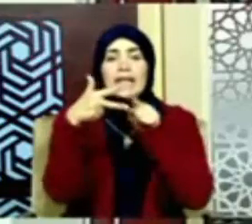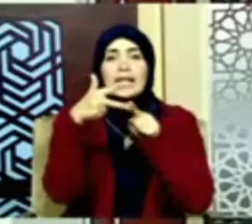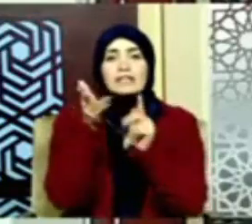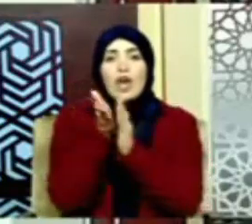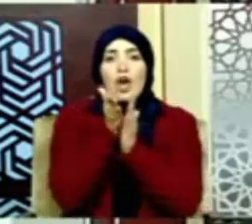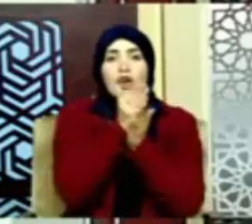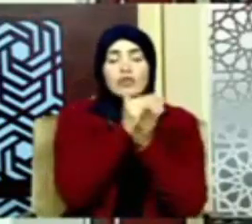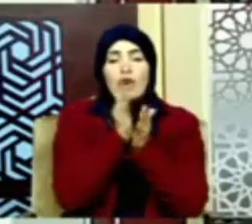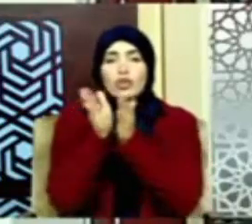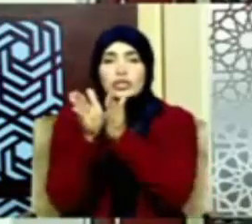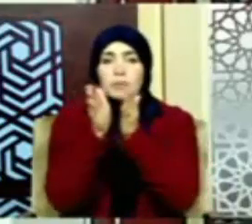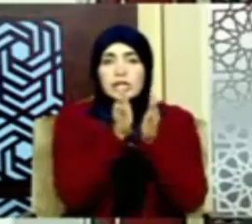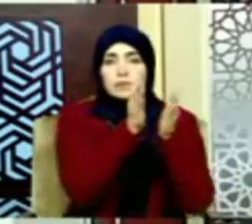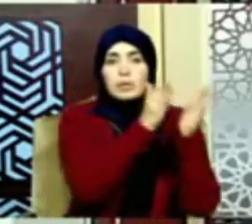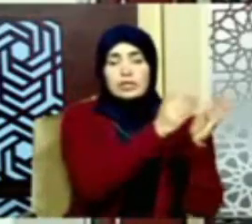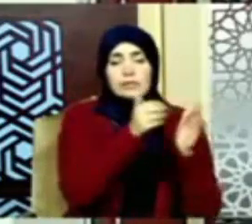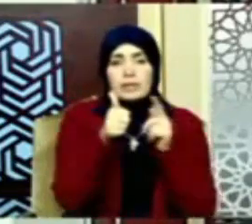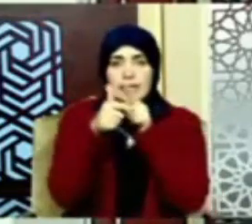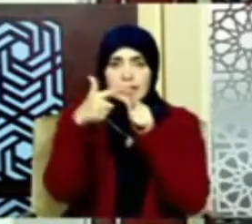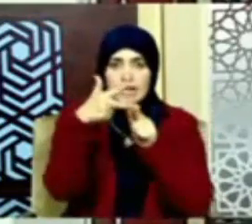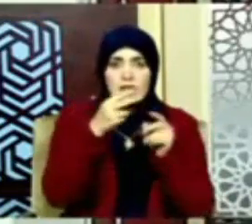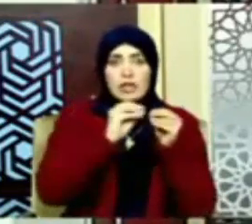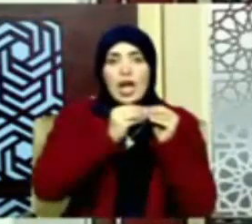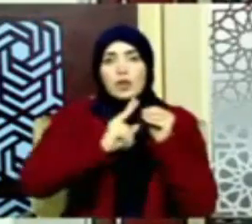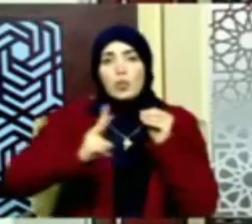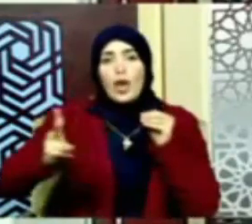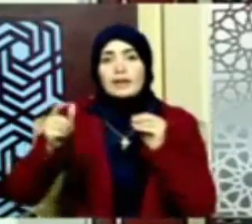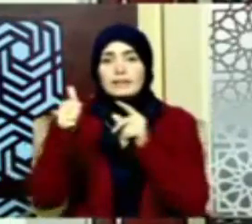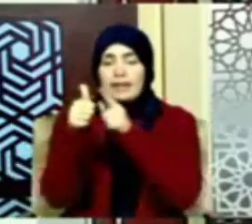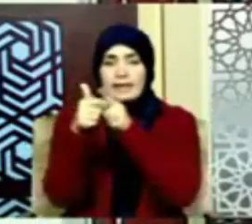أقسام أو ثلاثة أصناف أو ثلاثة أنواع: